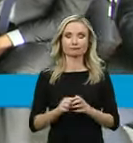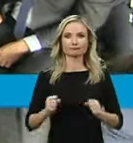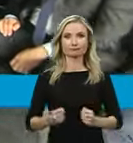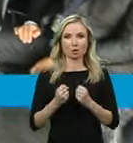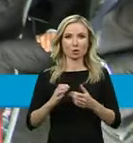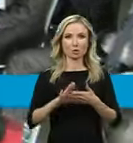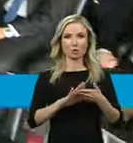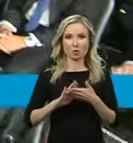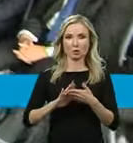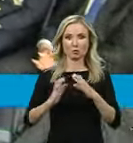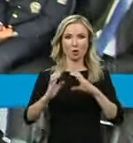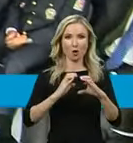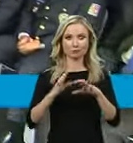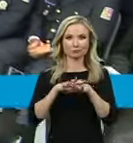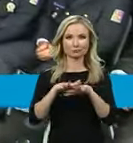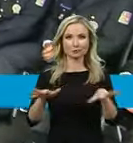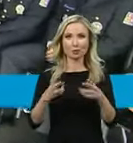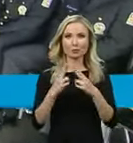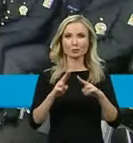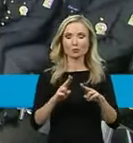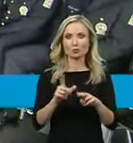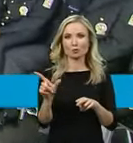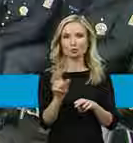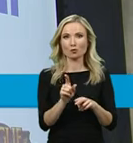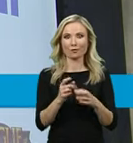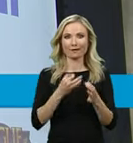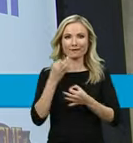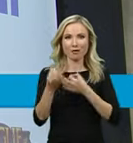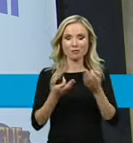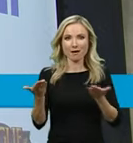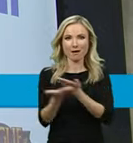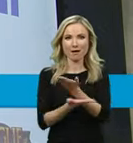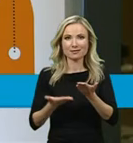mohou vyšetřovatelé obou zemí sdílet informace i datové soubory.